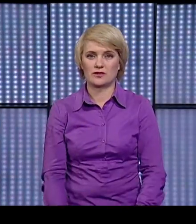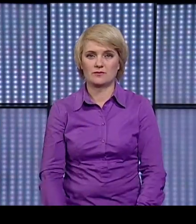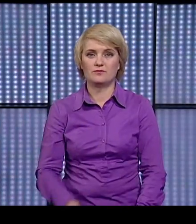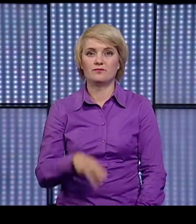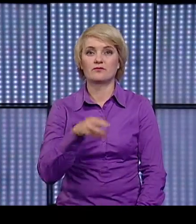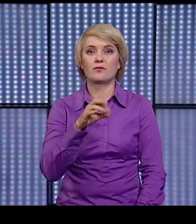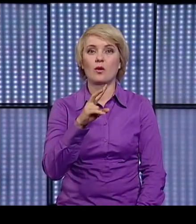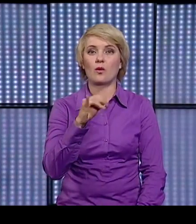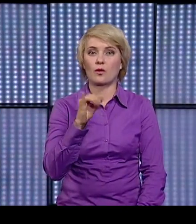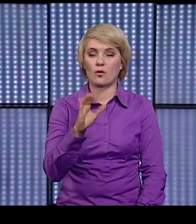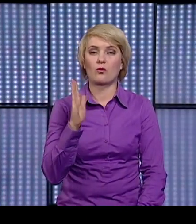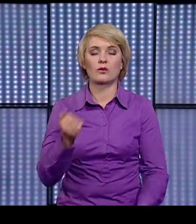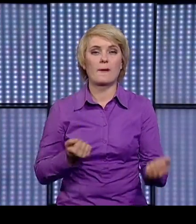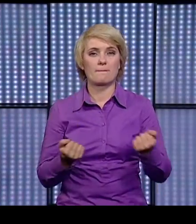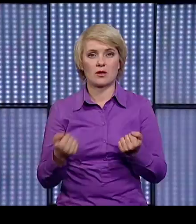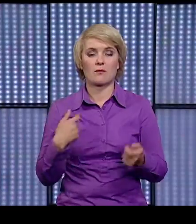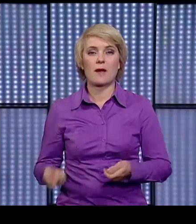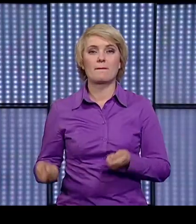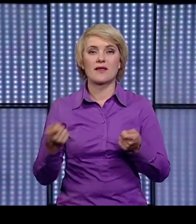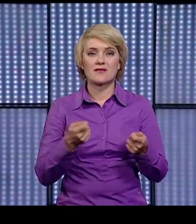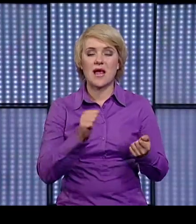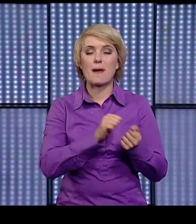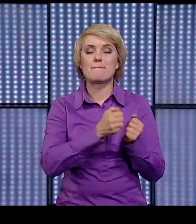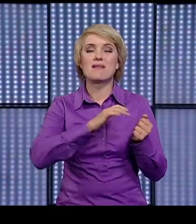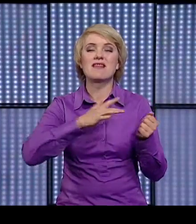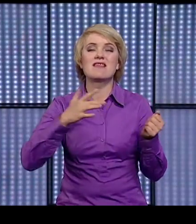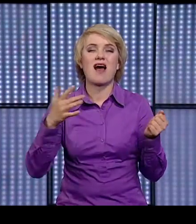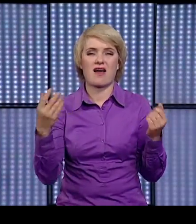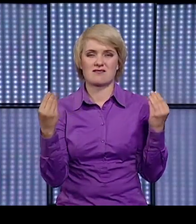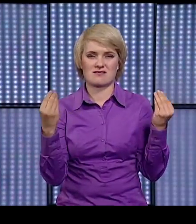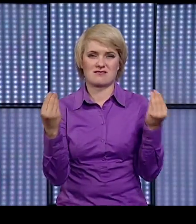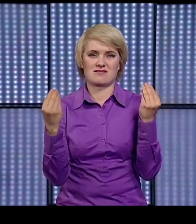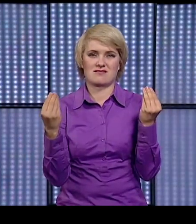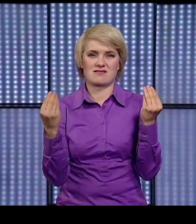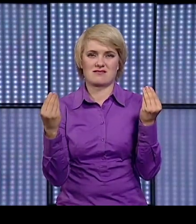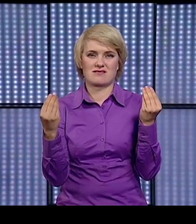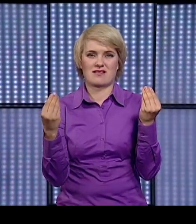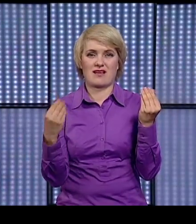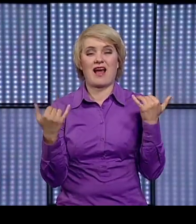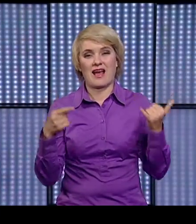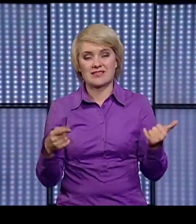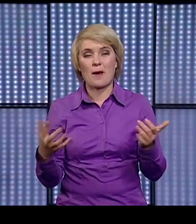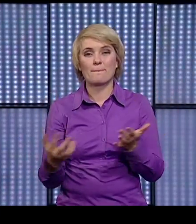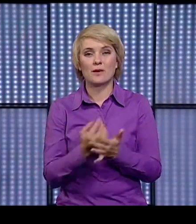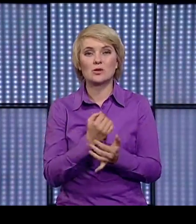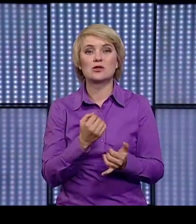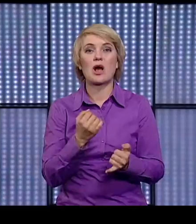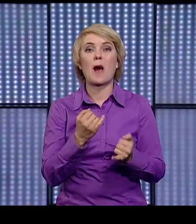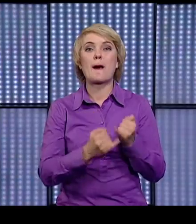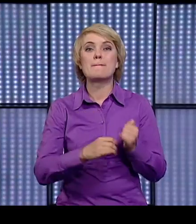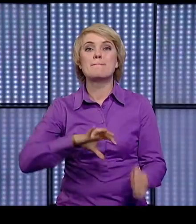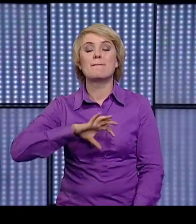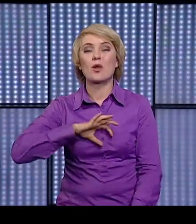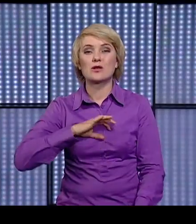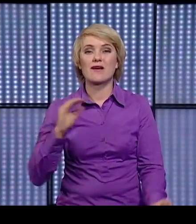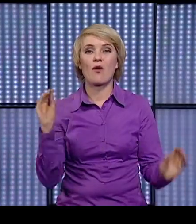Токио будем бороться. Мы привезли бриллианты, а увозим бронзовые оправы. Как когда-то Остап Бендер хотел